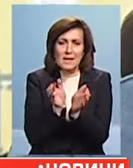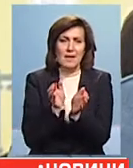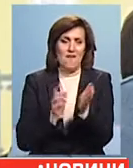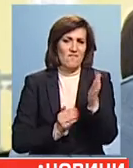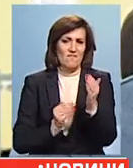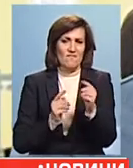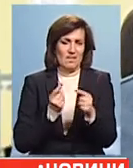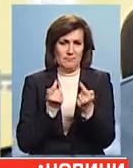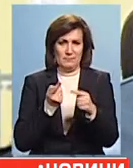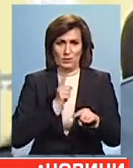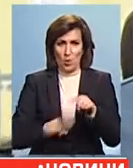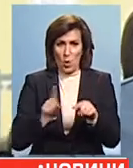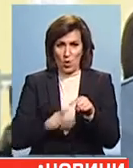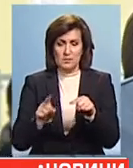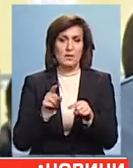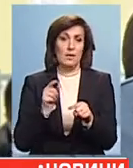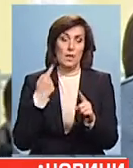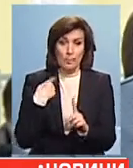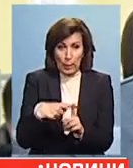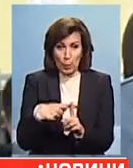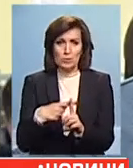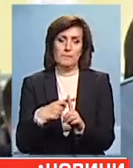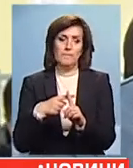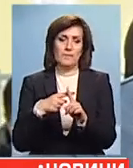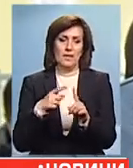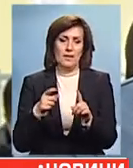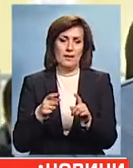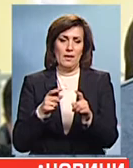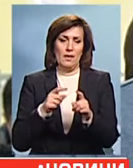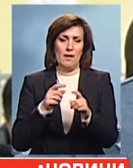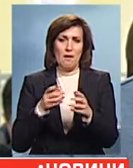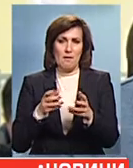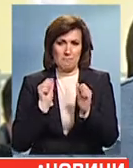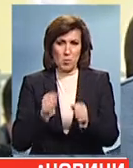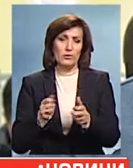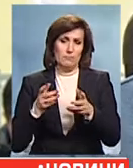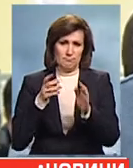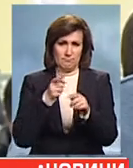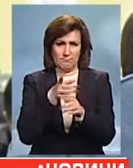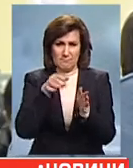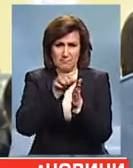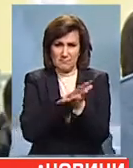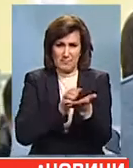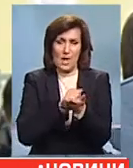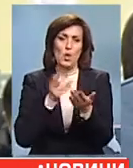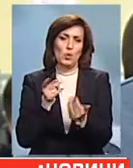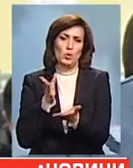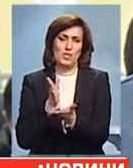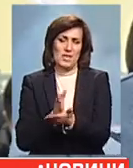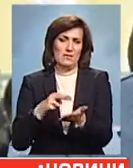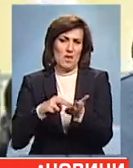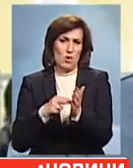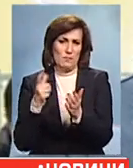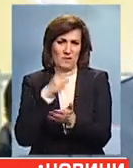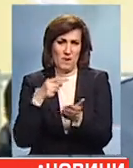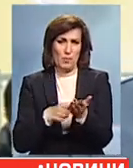достатньо висока скорість. Ну і плюс до цього, в принципі, створення, звісно, средств пораження вполне можливо, але тут стоїть питання чисто економіки. Якщо